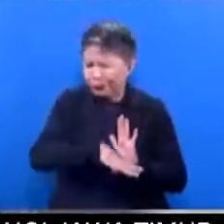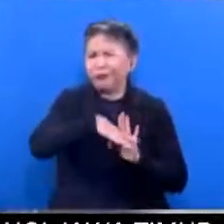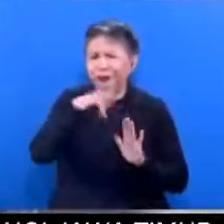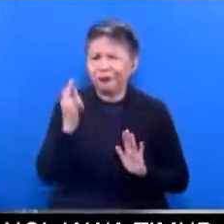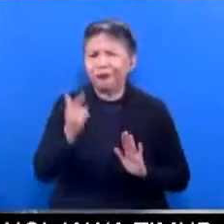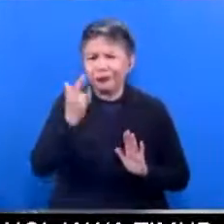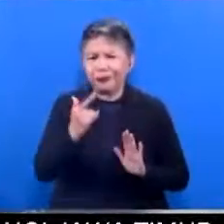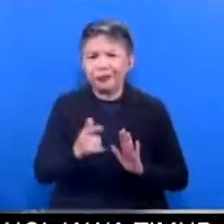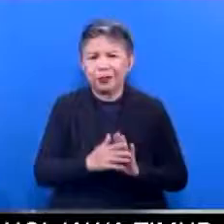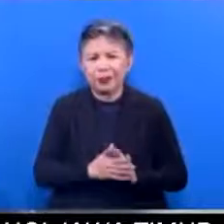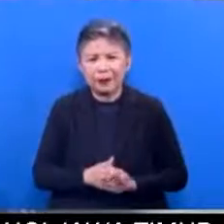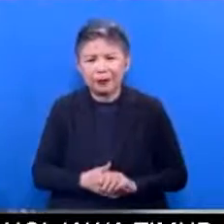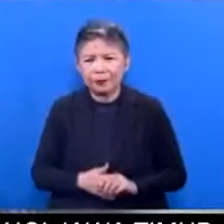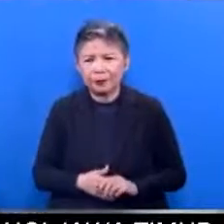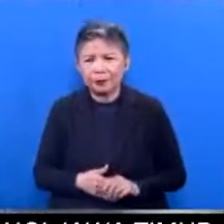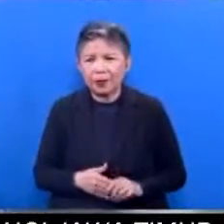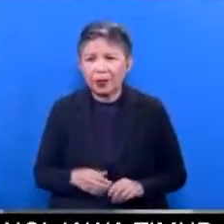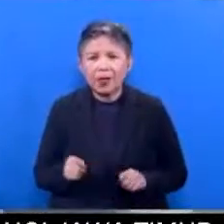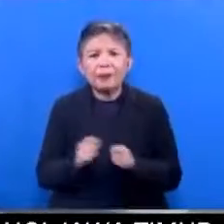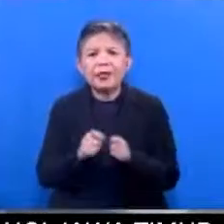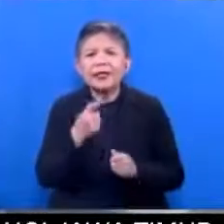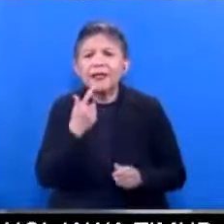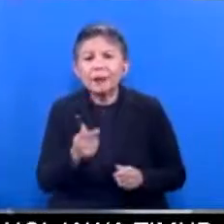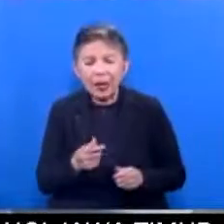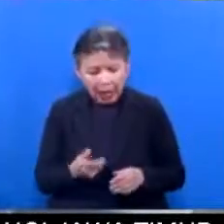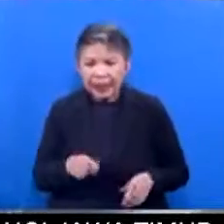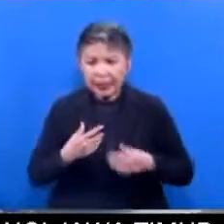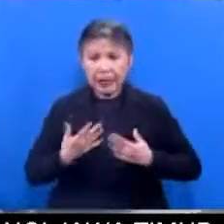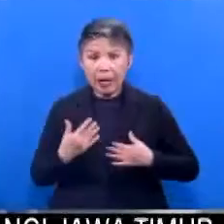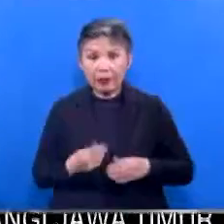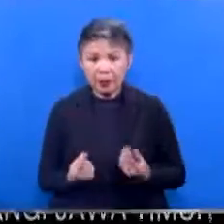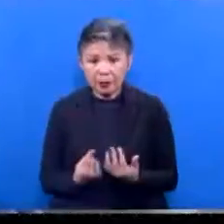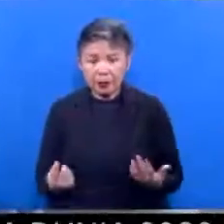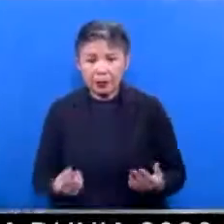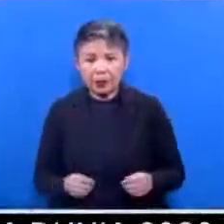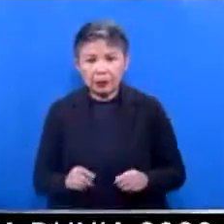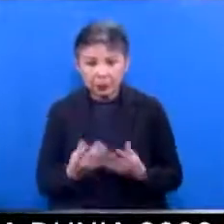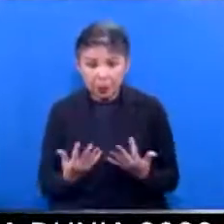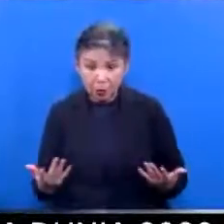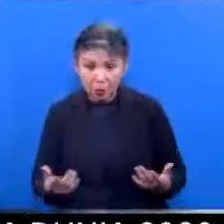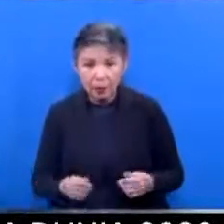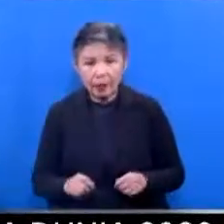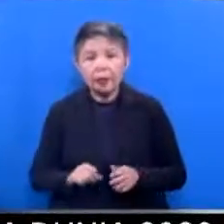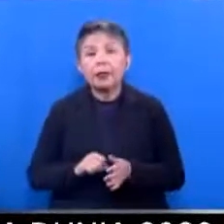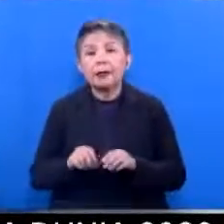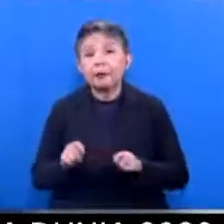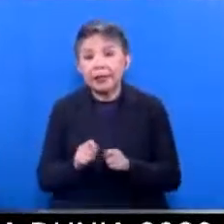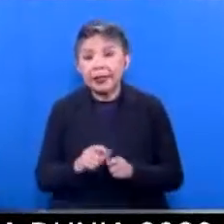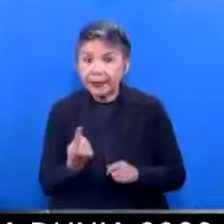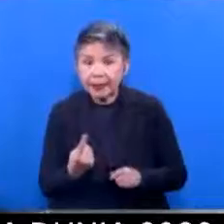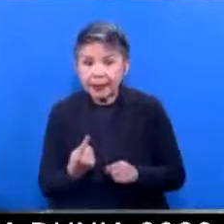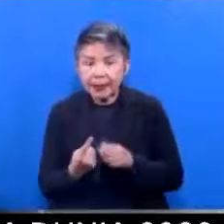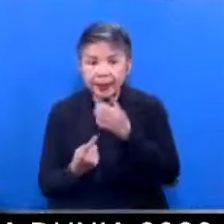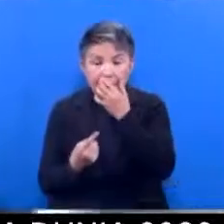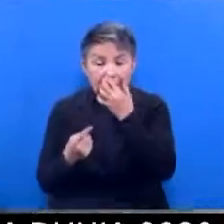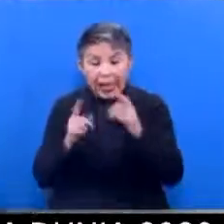yang Bapak kasih lihat itu yang buat berarti warga, Pak? Warga. Swadaya. Swadaya. Tapi kalau pada saat agak deras